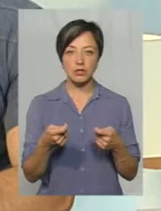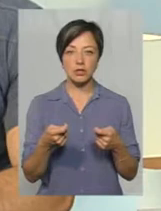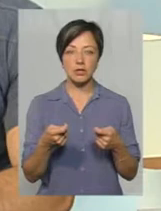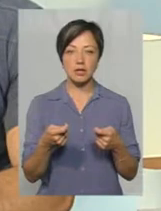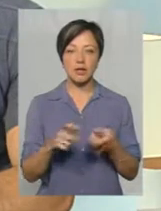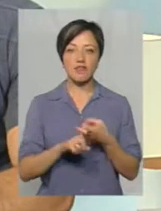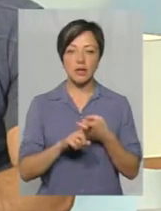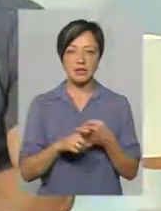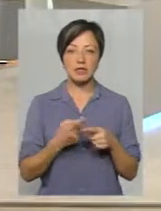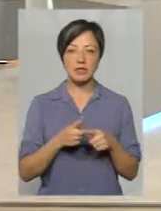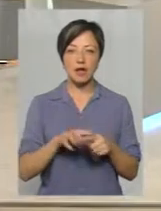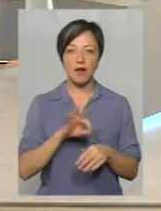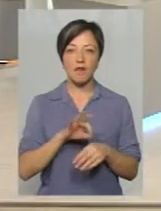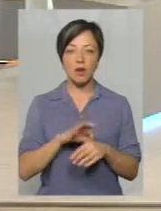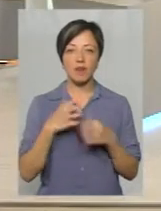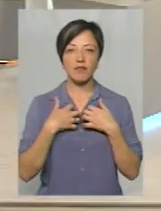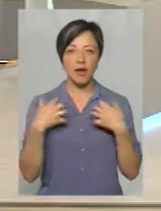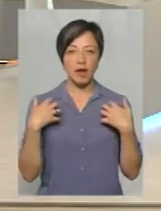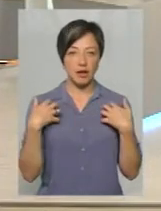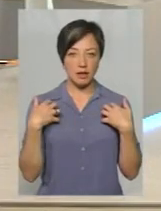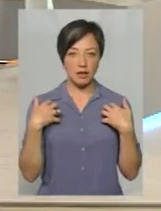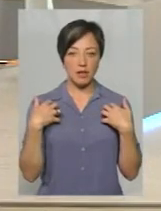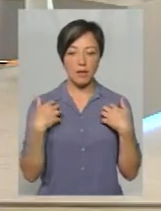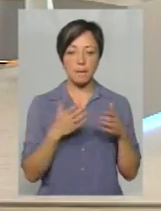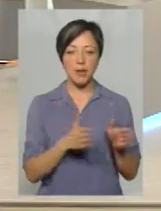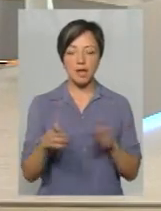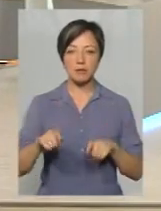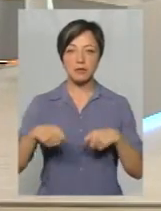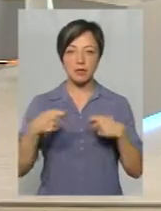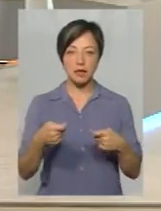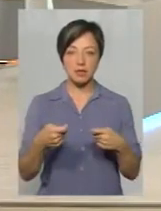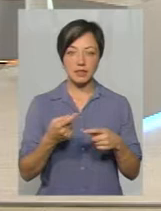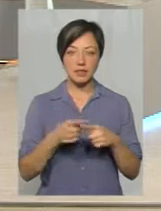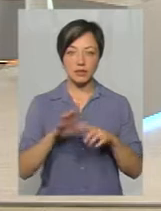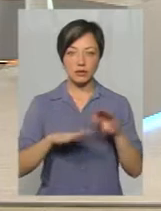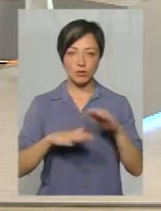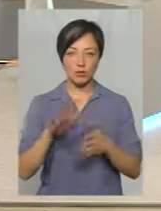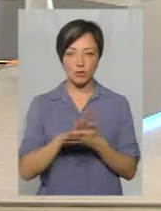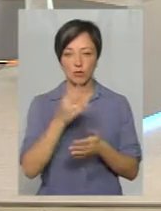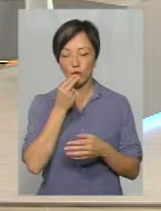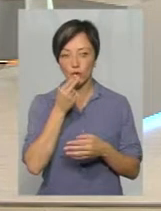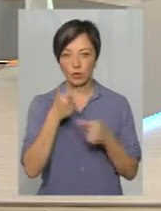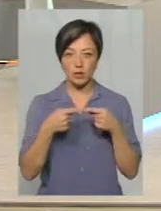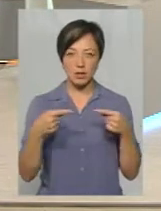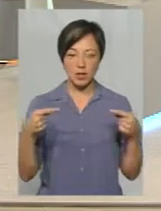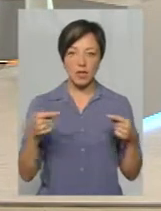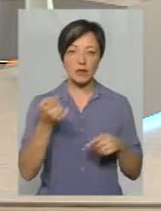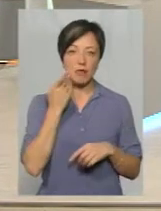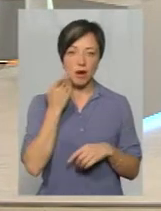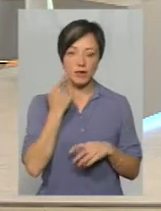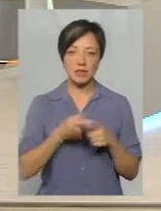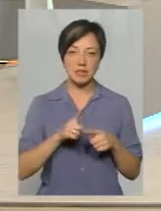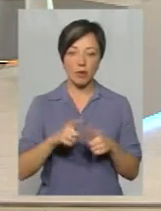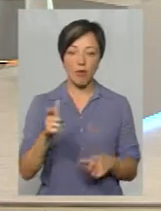джерело інфекції – це хворі тварини, механізм передачі – це фекально-оральний через продукти харчування. І, як правило,